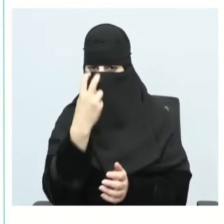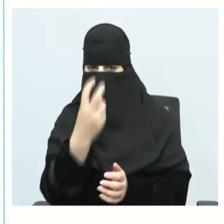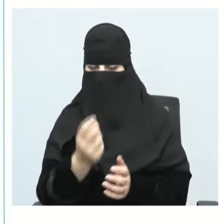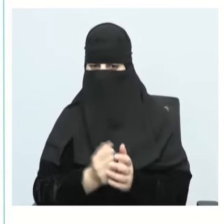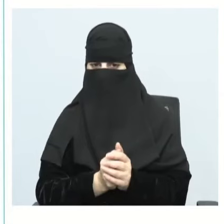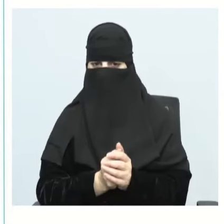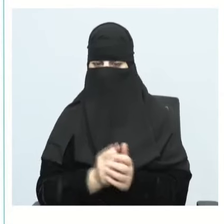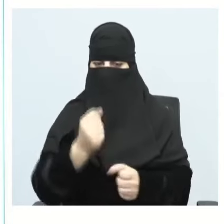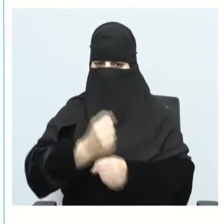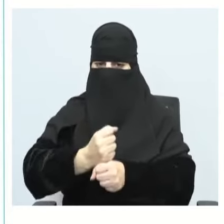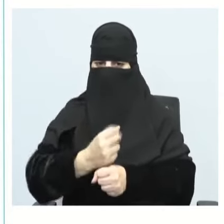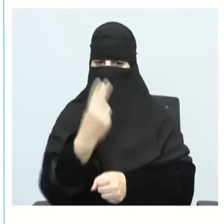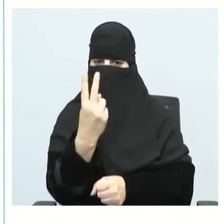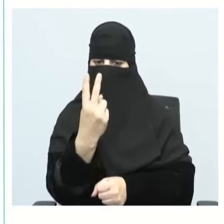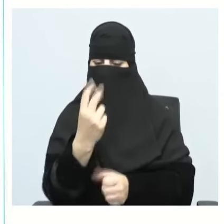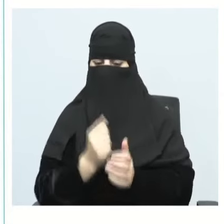اثنين